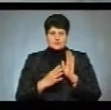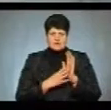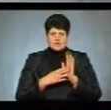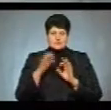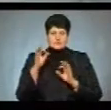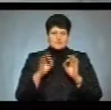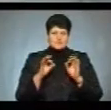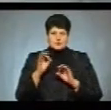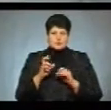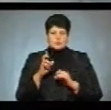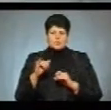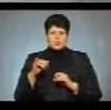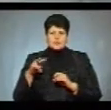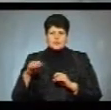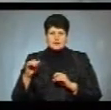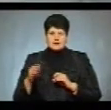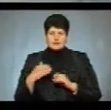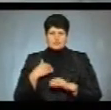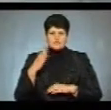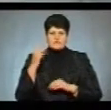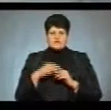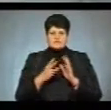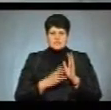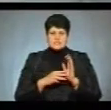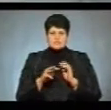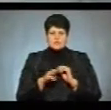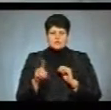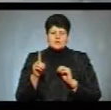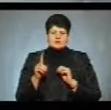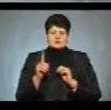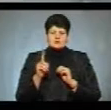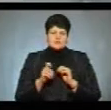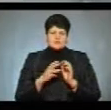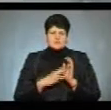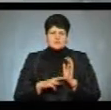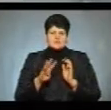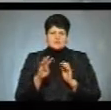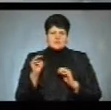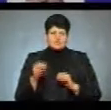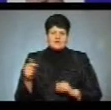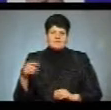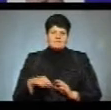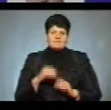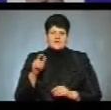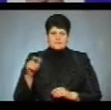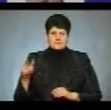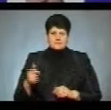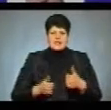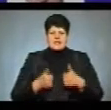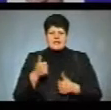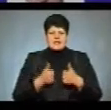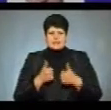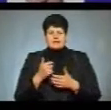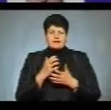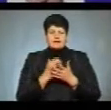99,99% бюлетенів. Проголосували 18 893 тисячі 770 виборців. Рейтинг кандидатів в